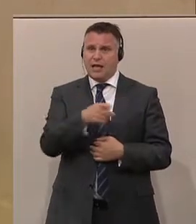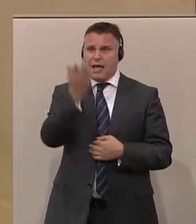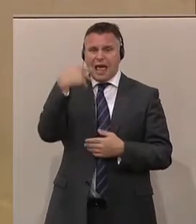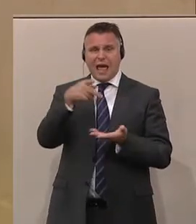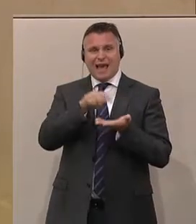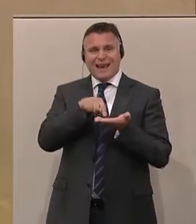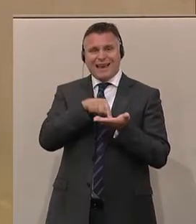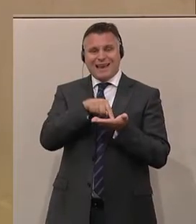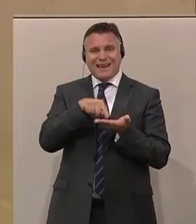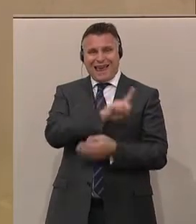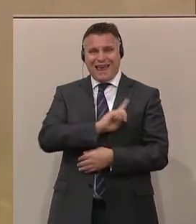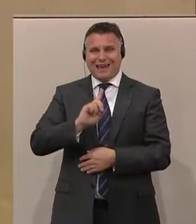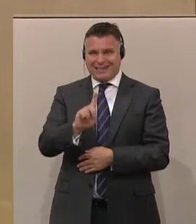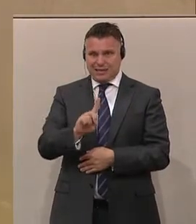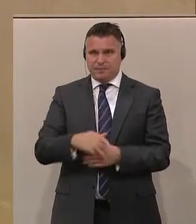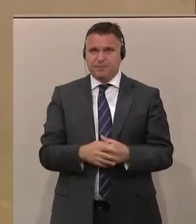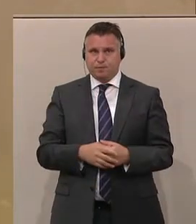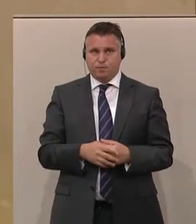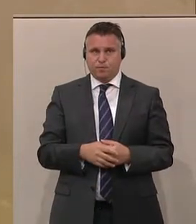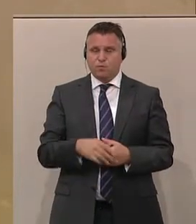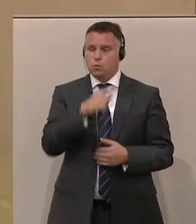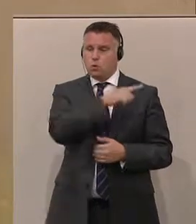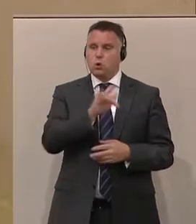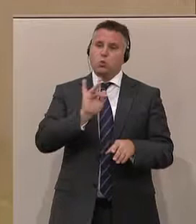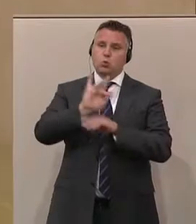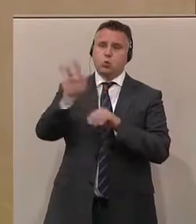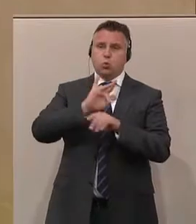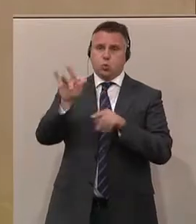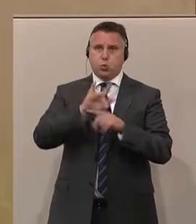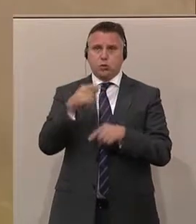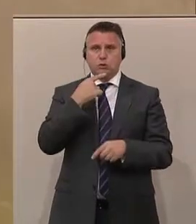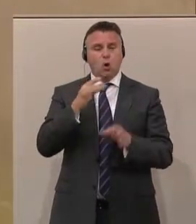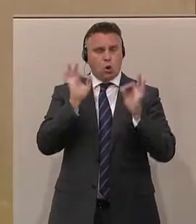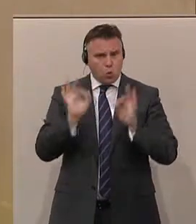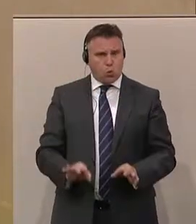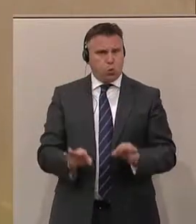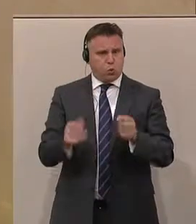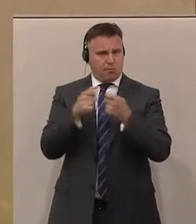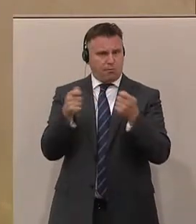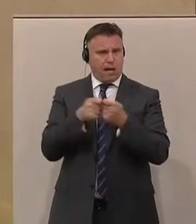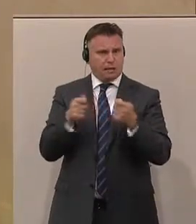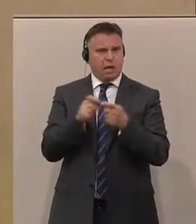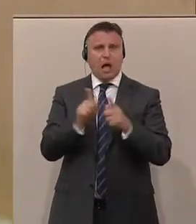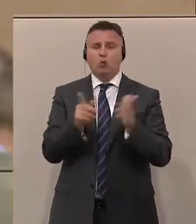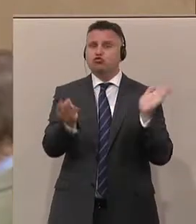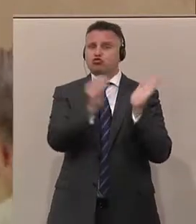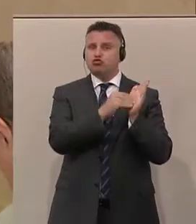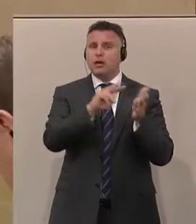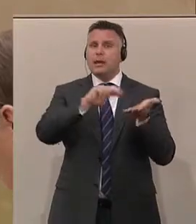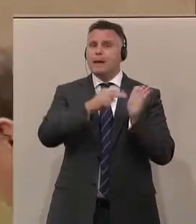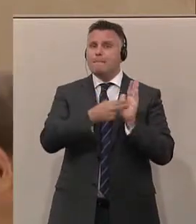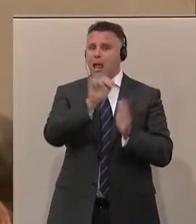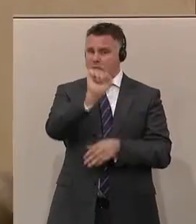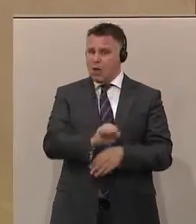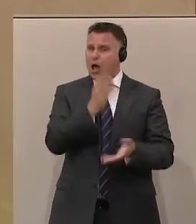sich hierher und begrätelt eine vernünftige Maßnahme, die auch im Plan A steht und die er auch